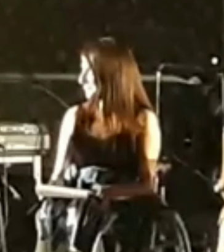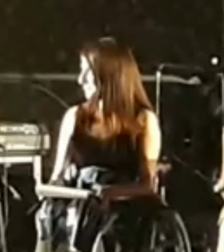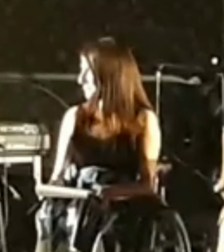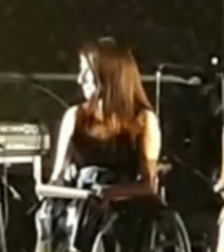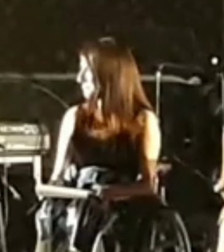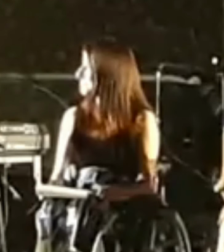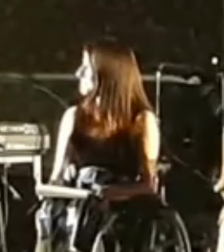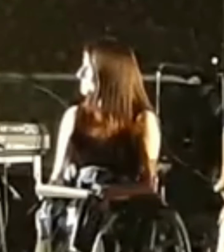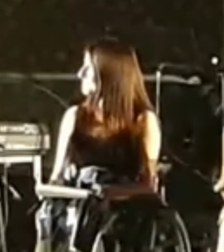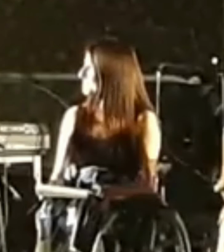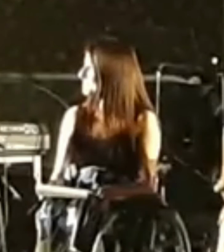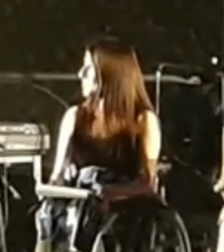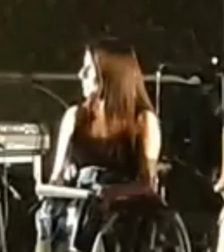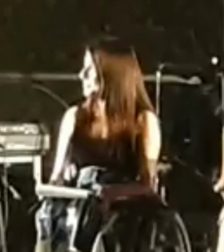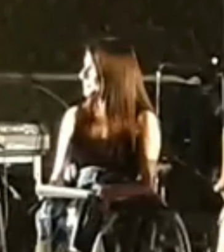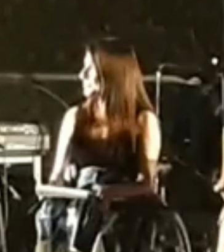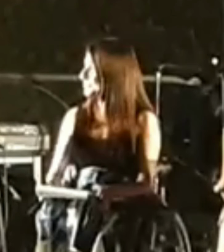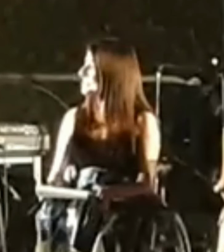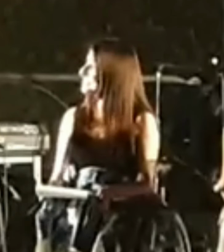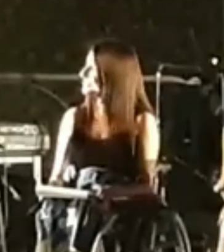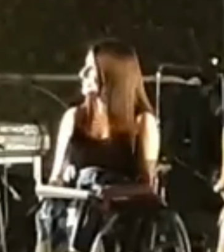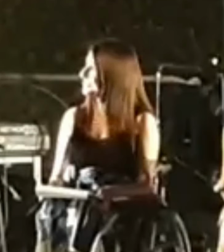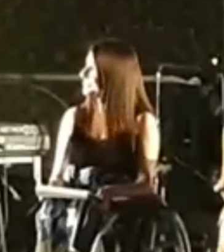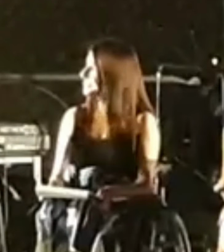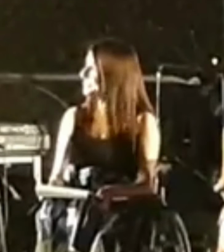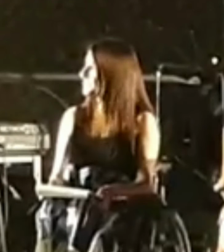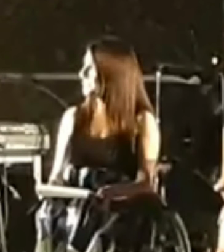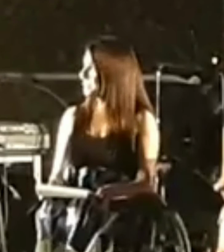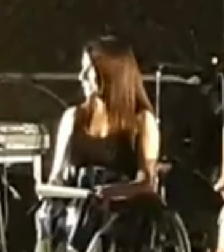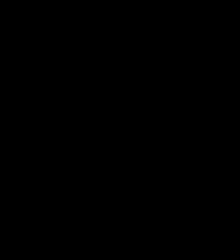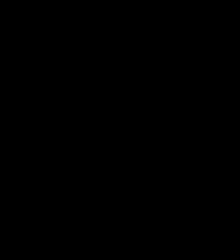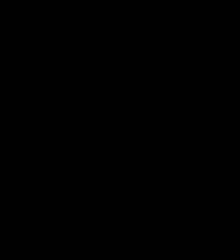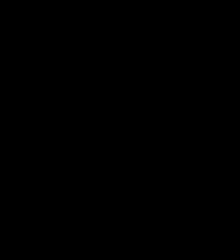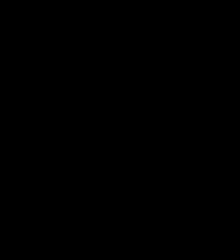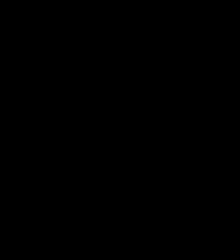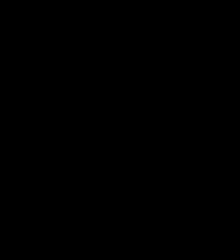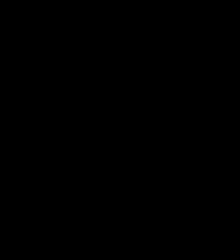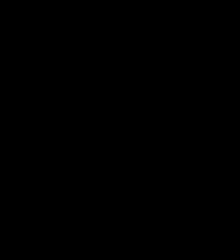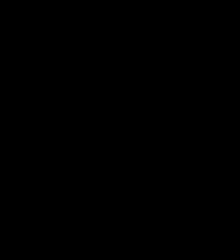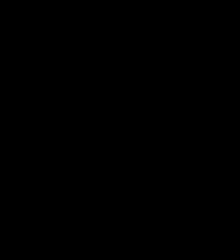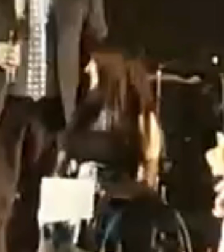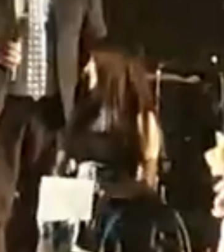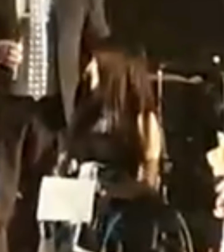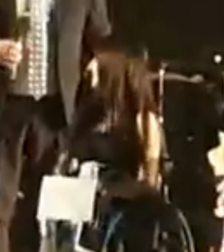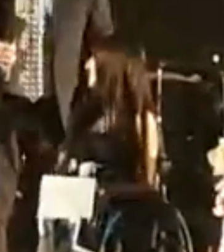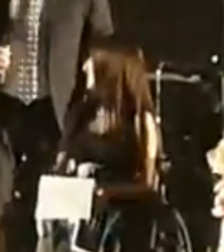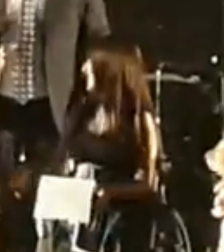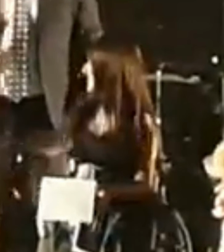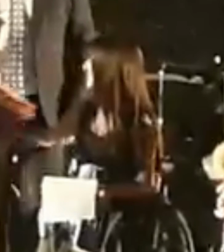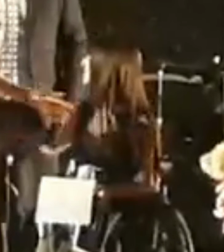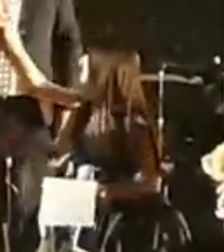nazionali ragazzi Down. Wow. A fine ottobre, inizio novembre. Complimenti. Intanto il presidente. E devo dire